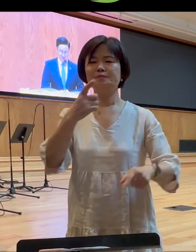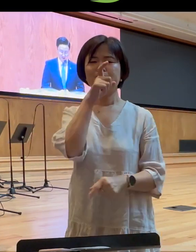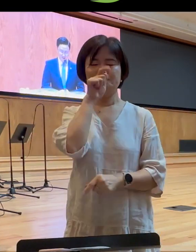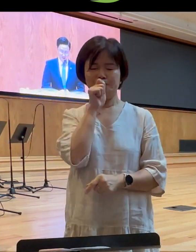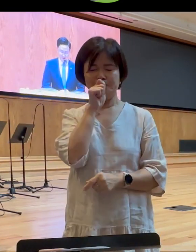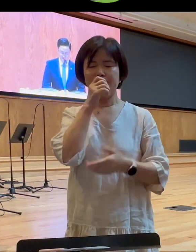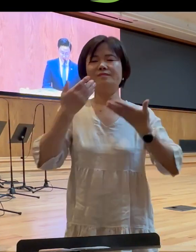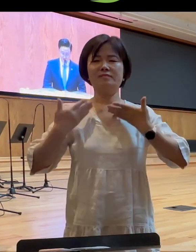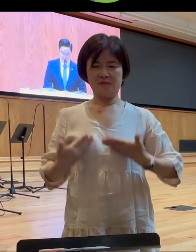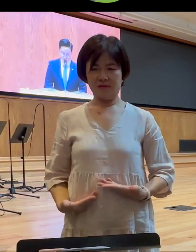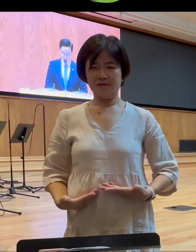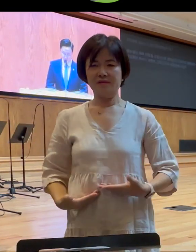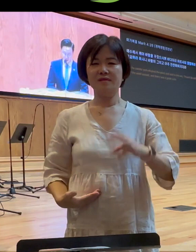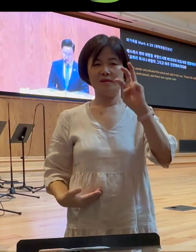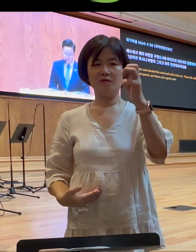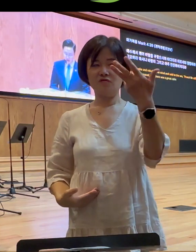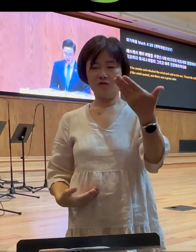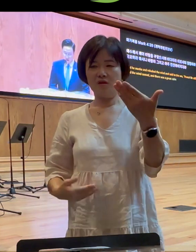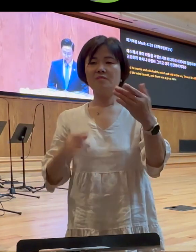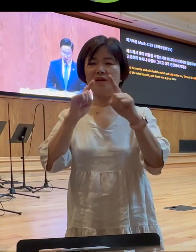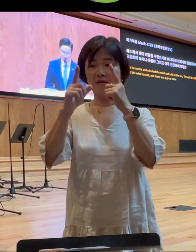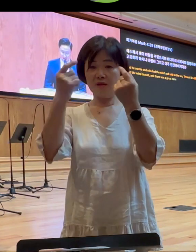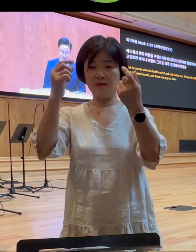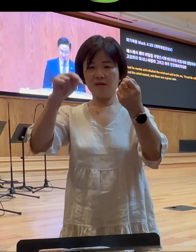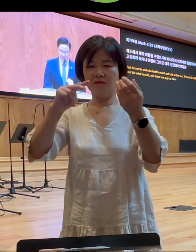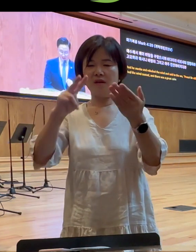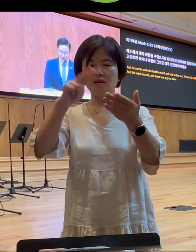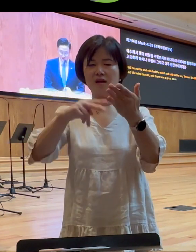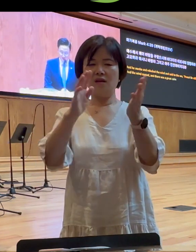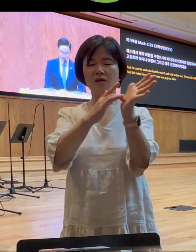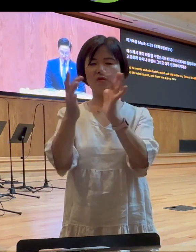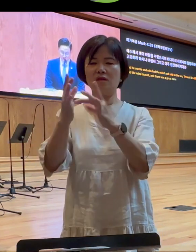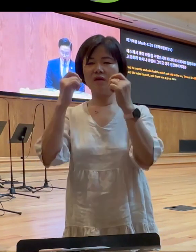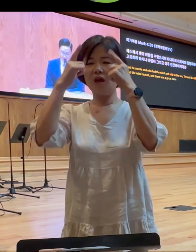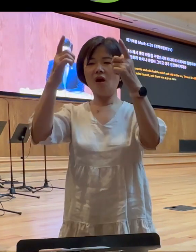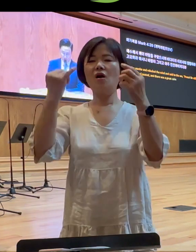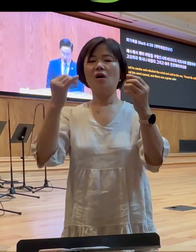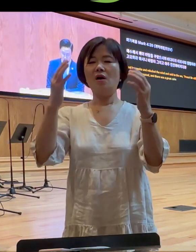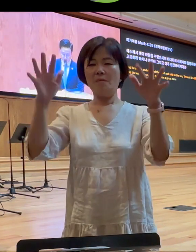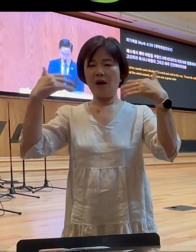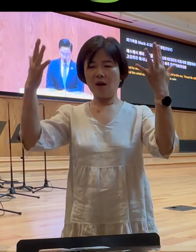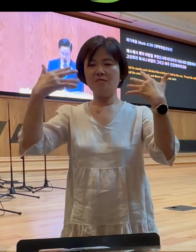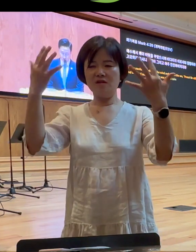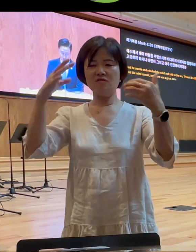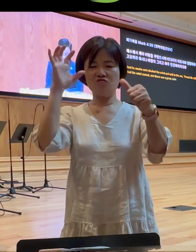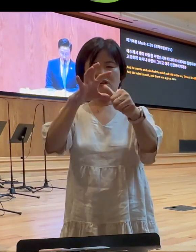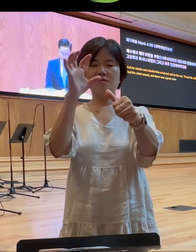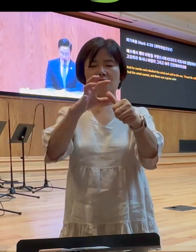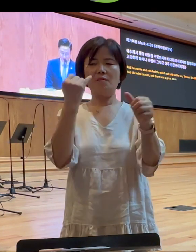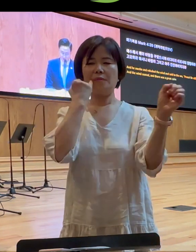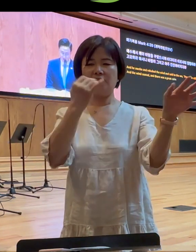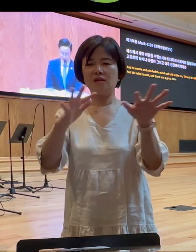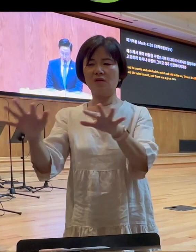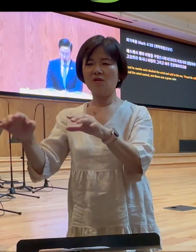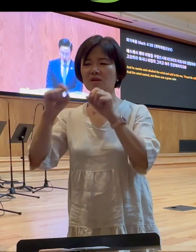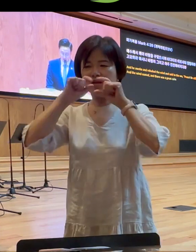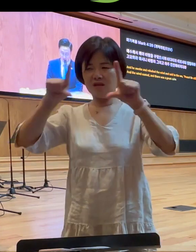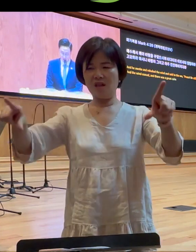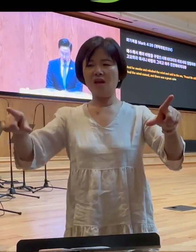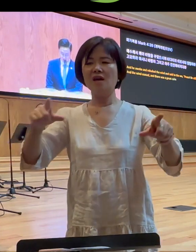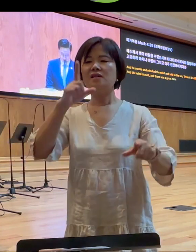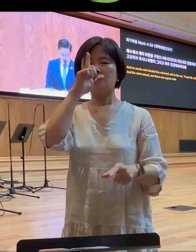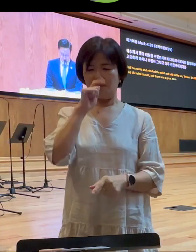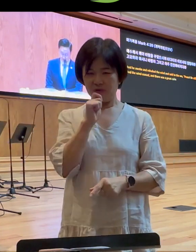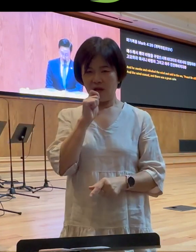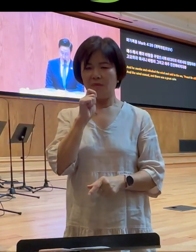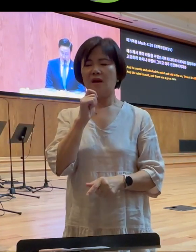하셨습니다. 39절 말씀입니다. 우리 함께 합독합니다. 예수께서 깨어 바람을 꾸짖으시며 바다더러